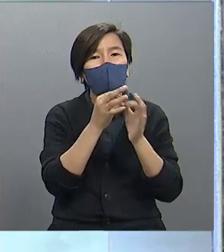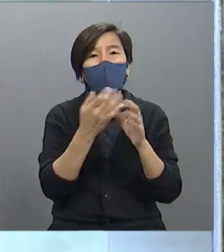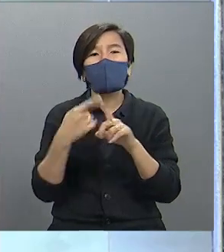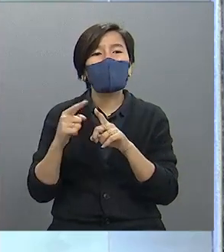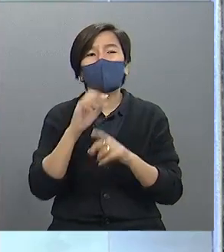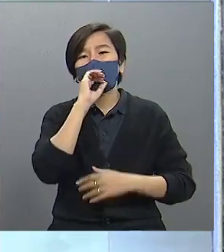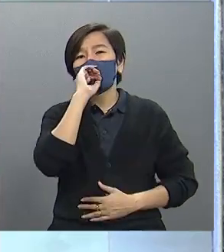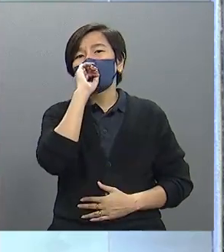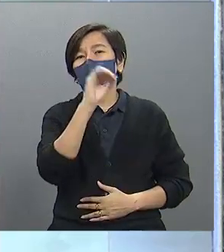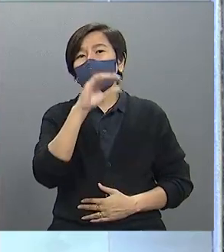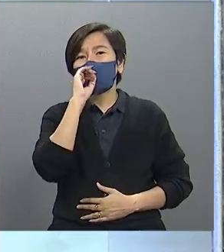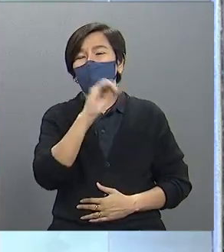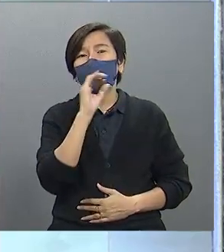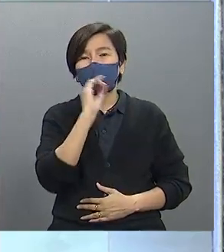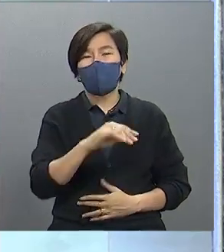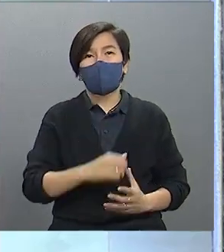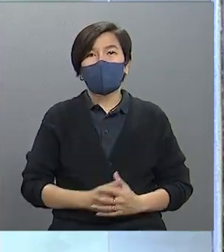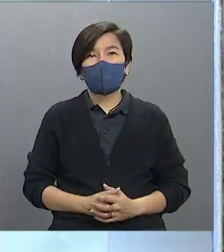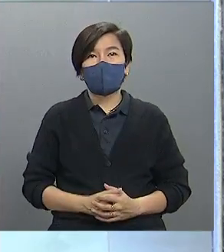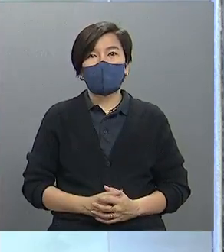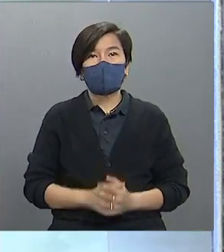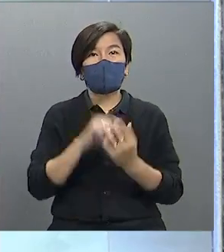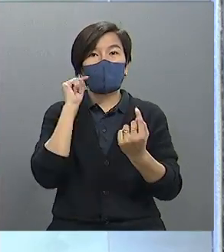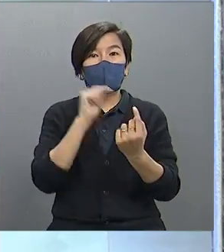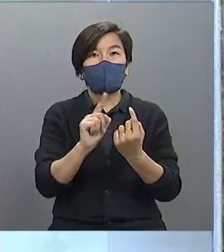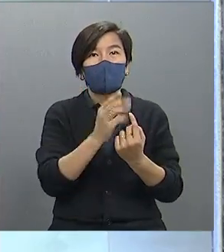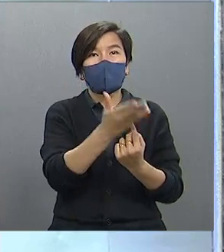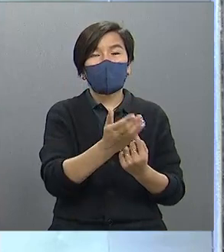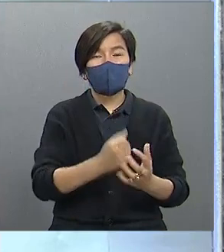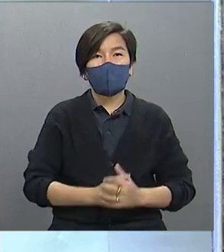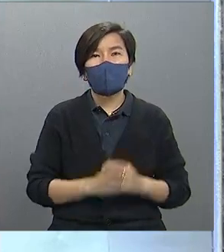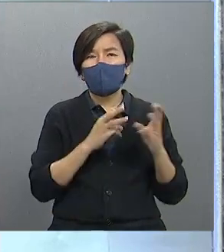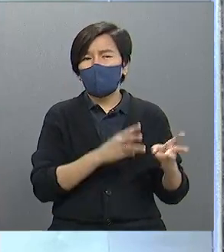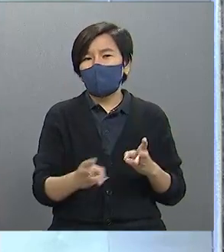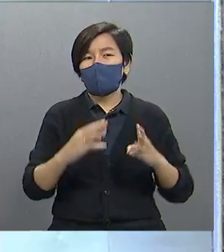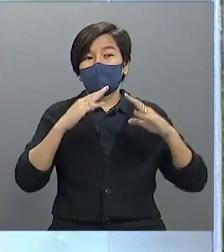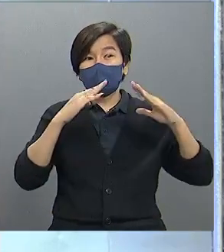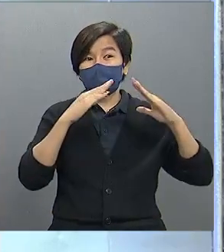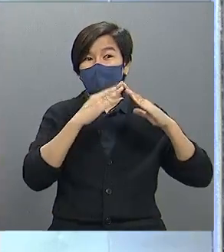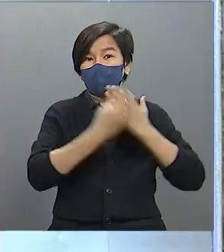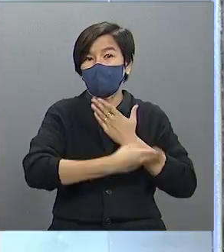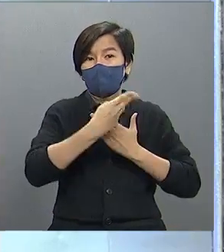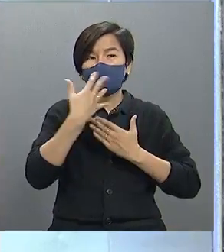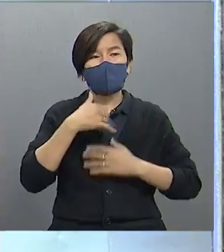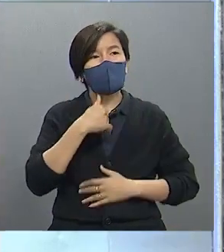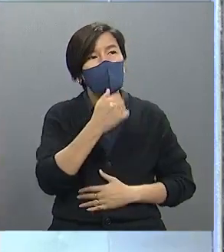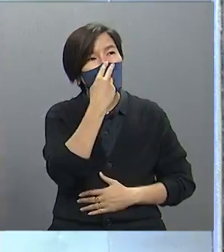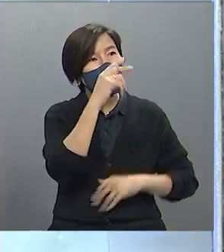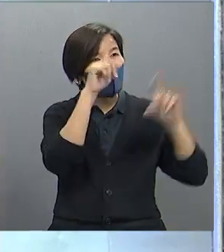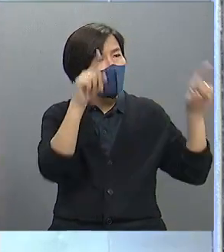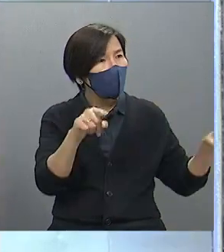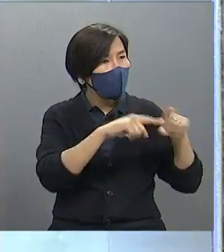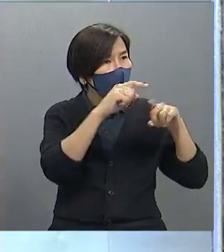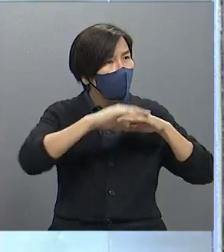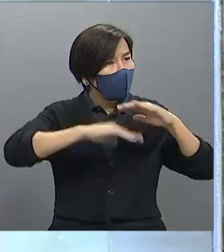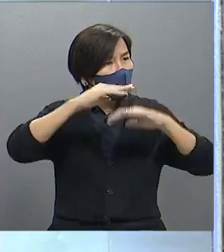ททำหาทางเดิrนลีไฟก่อนสมốtเดีกเตอรอยู่ตรไทำงานไหมไม่แ่ใจถามเจ้าใที